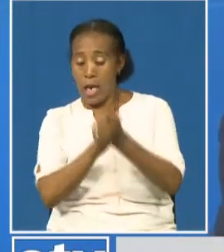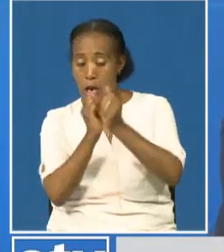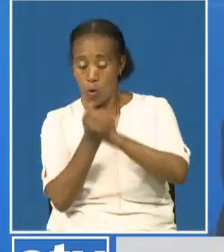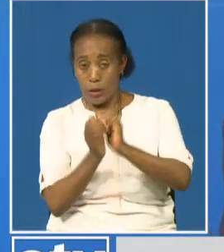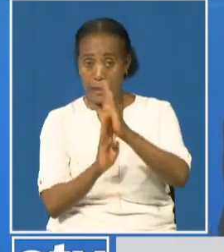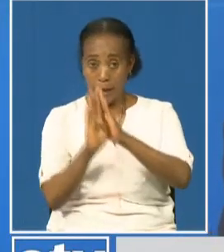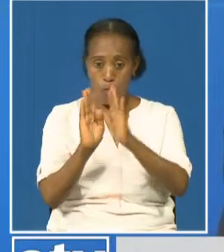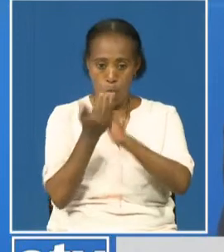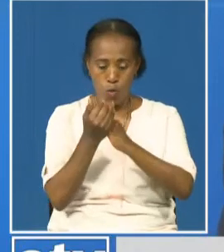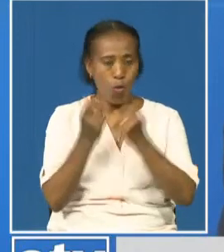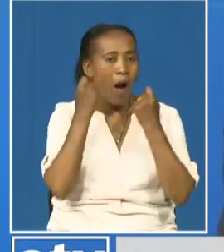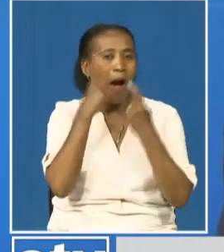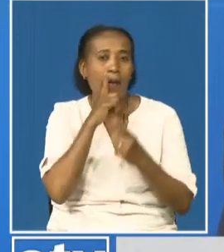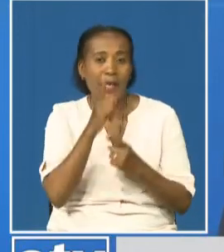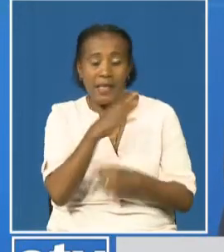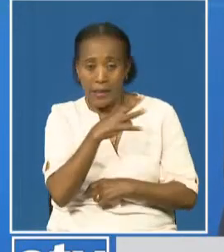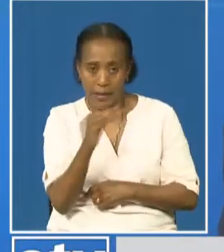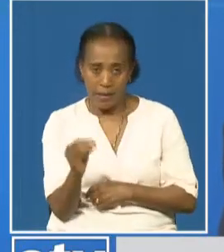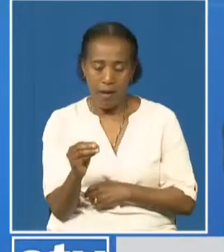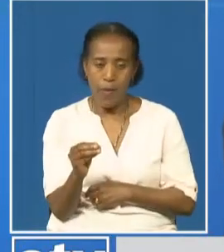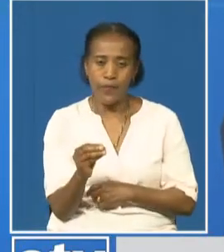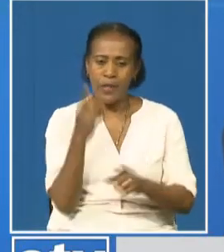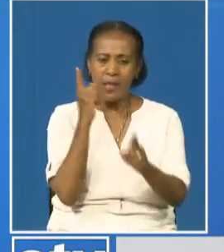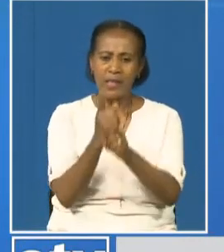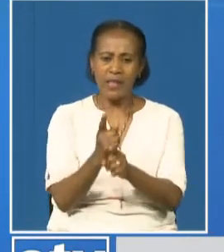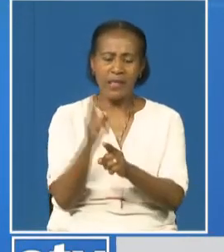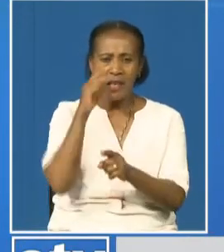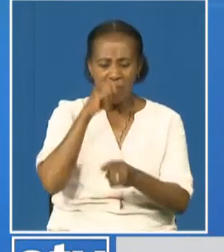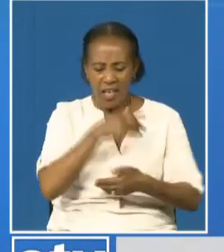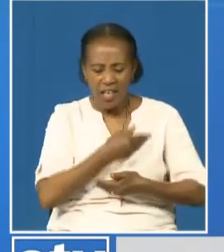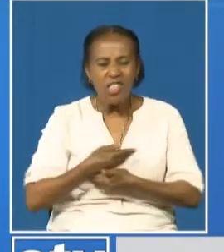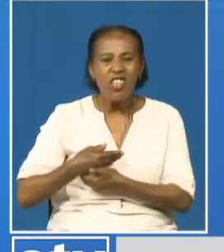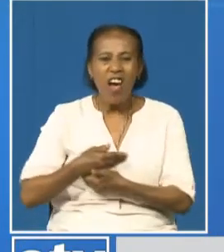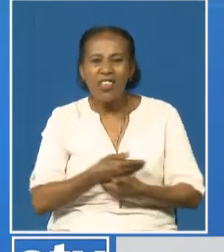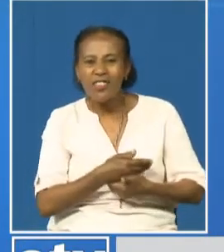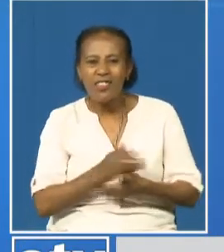መሆኑን ያለመረዳትና ልክ እንደ ህፃን